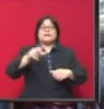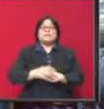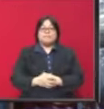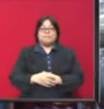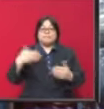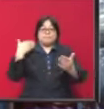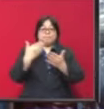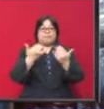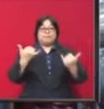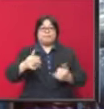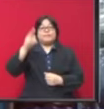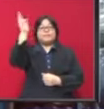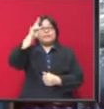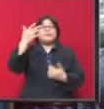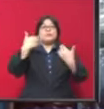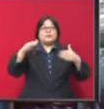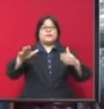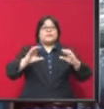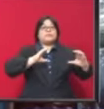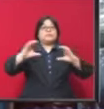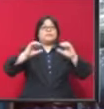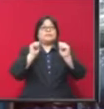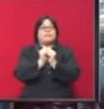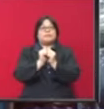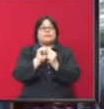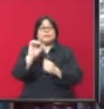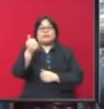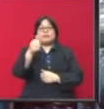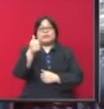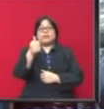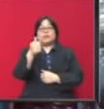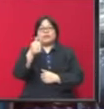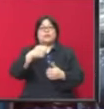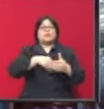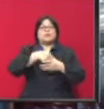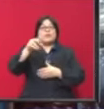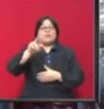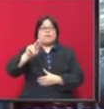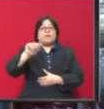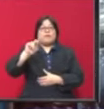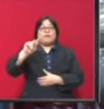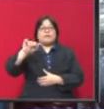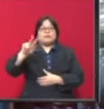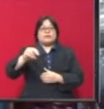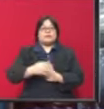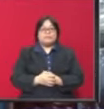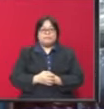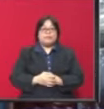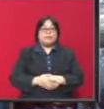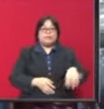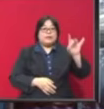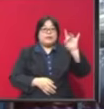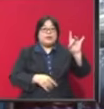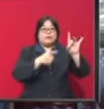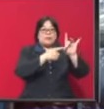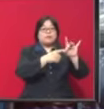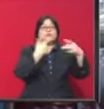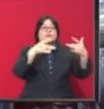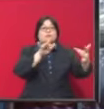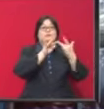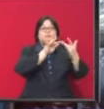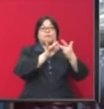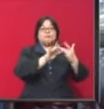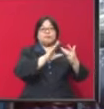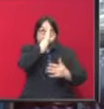sehingga kini kerajaan telah berkomunikasi dengan 10 pengeluar exim tersebut delapan pengeluaran telah